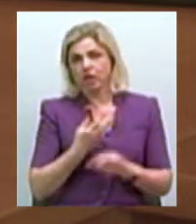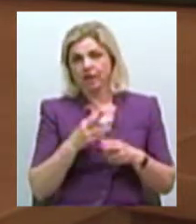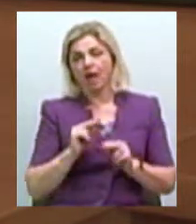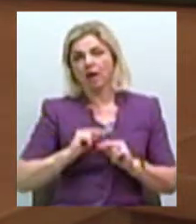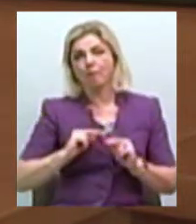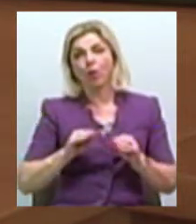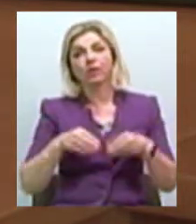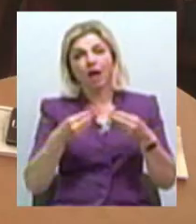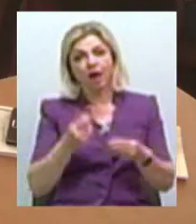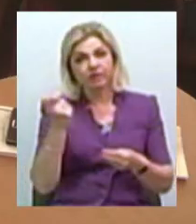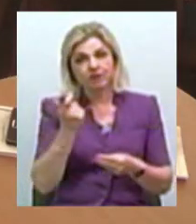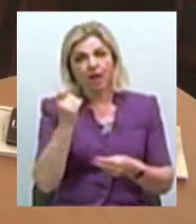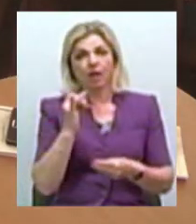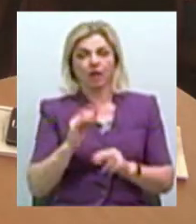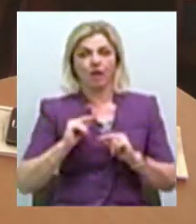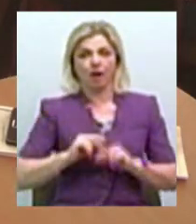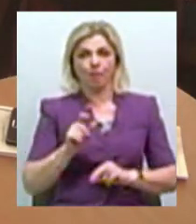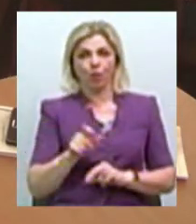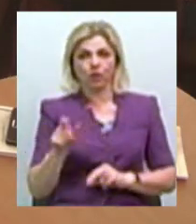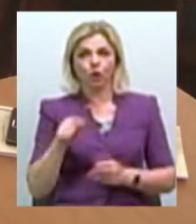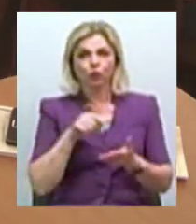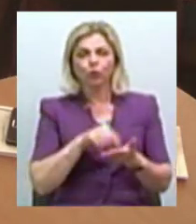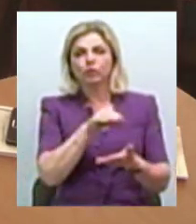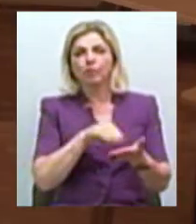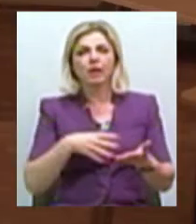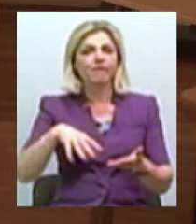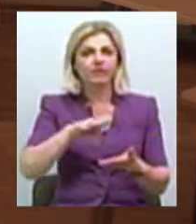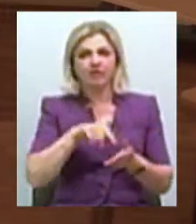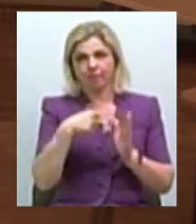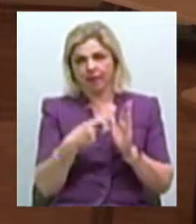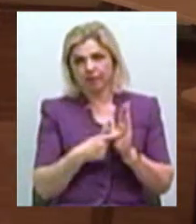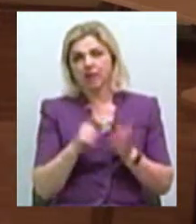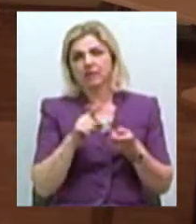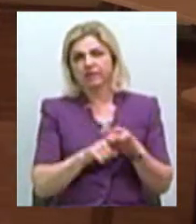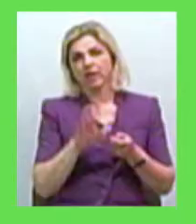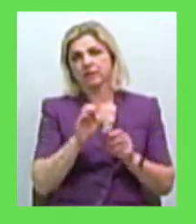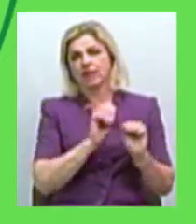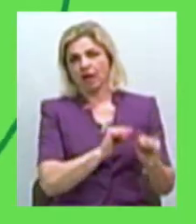ньому передбачені практично всі питання, які відносяться до захисту прав.